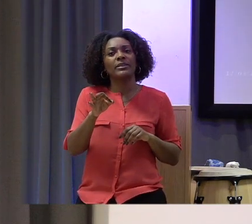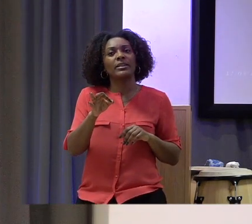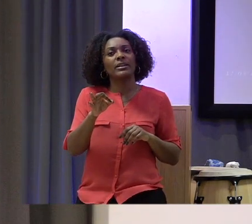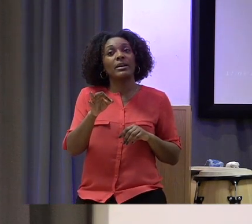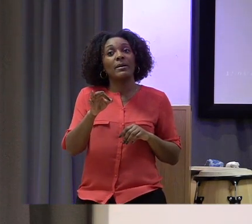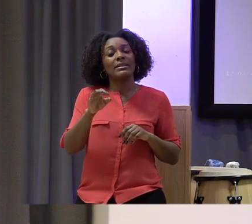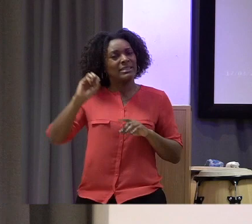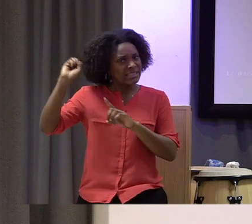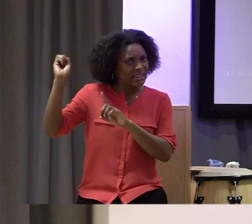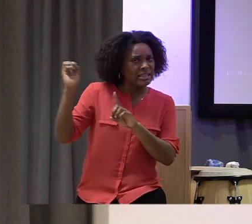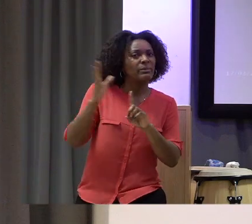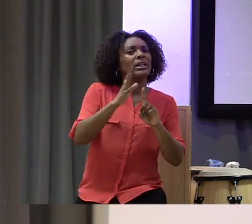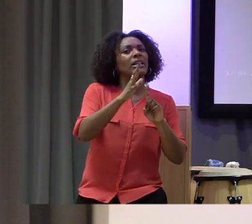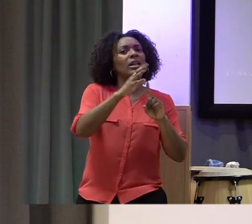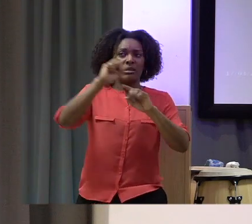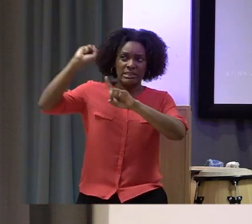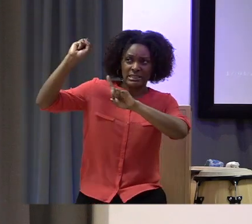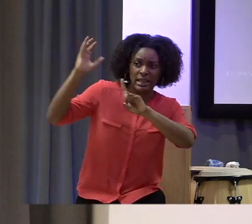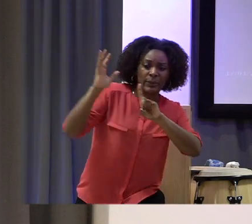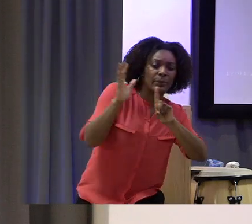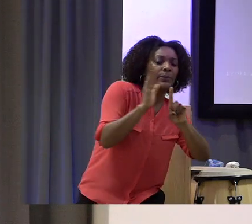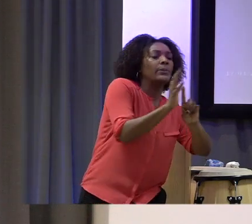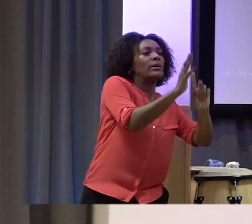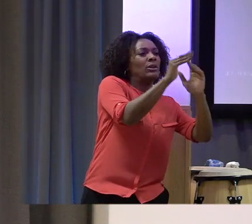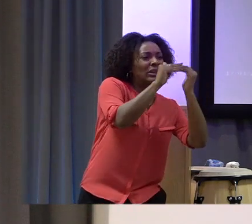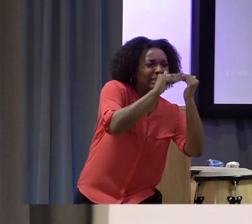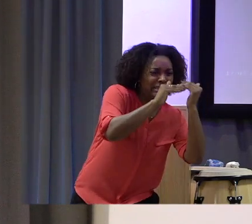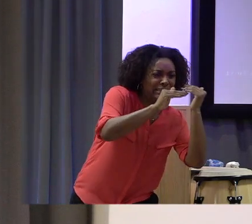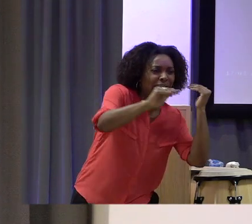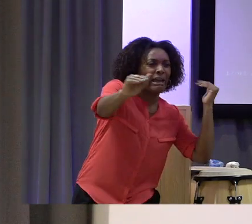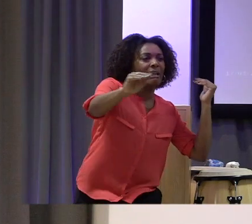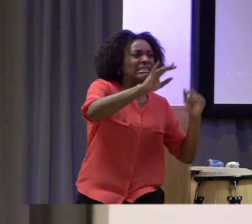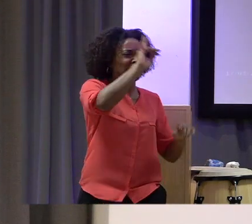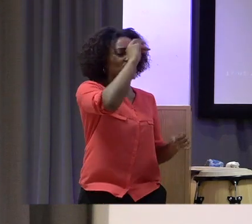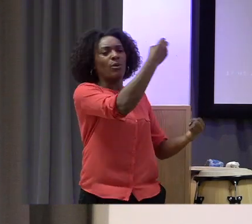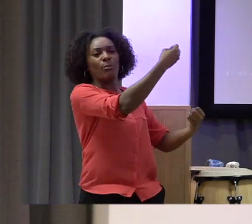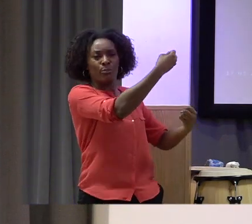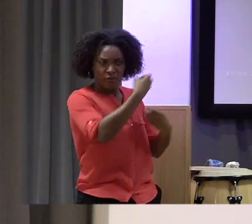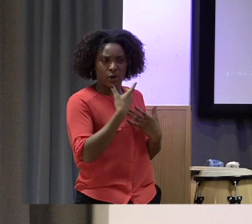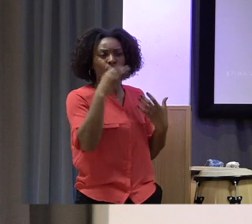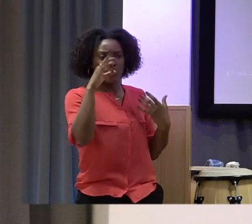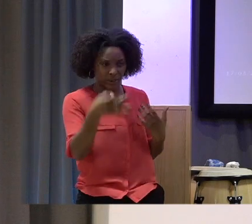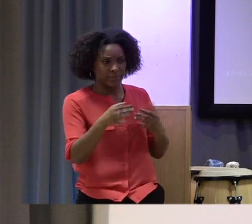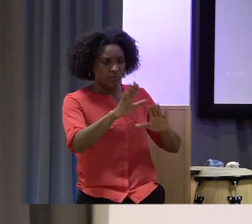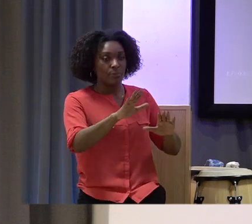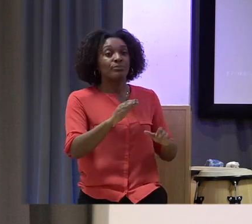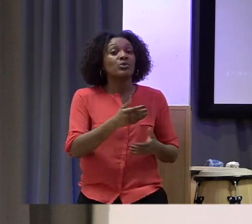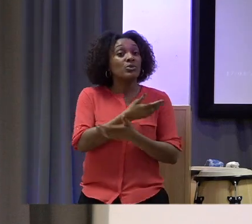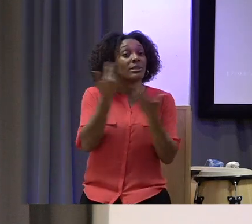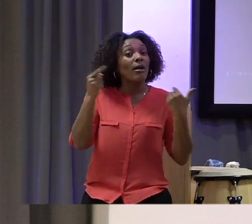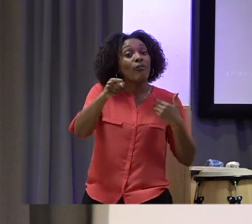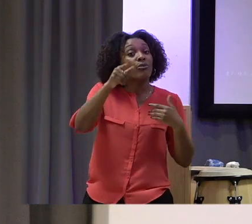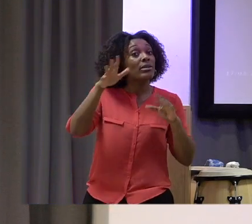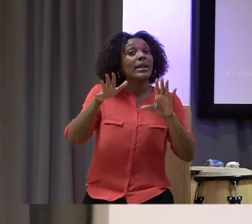C'est l'Esprit Saint qui a conduit Jésus dans le désert. Je ne sais pas l'image que vous avez du